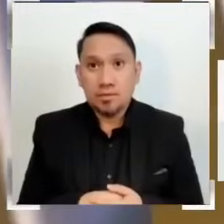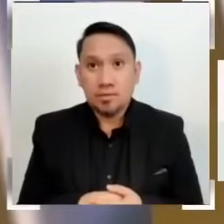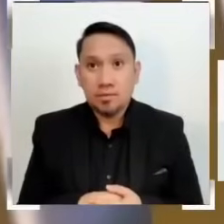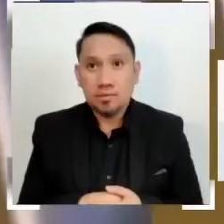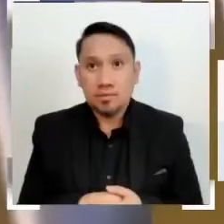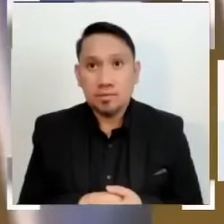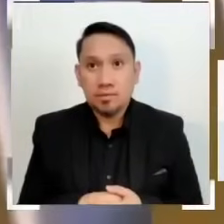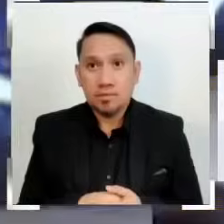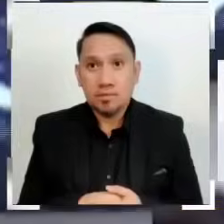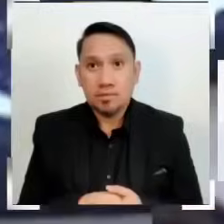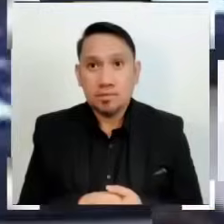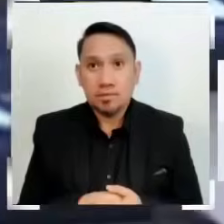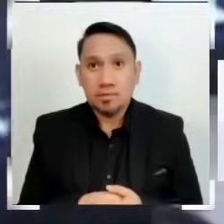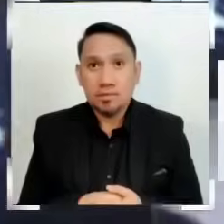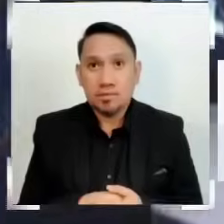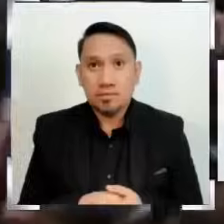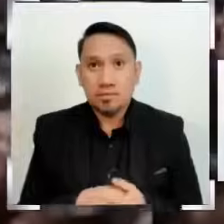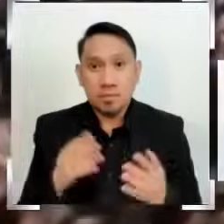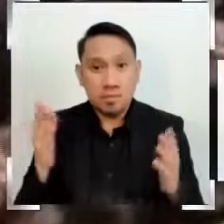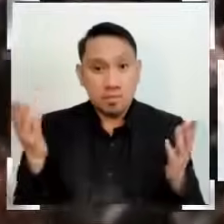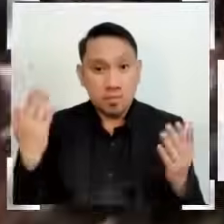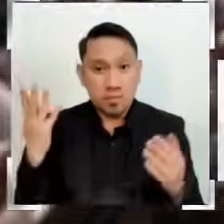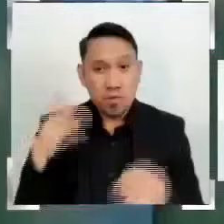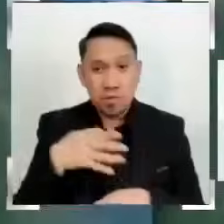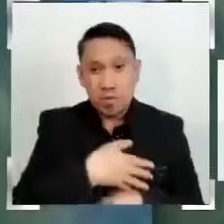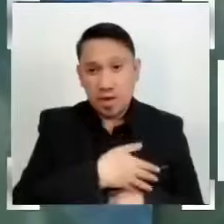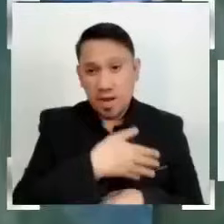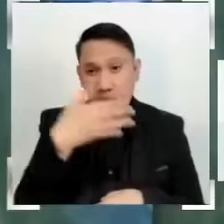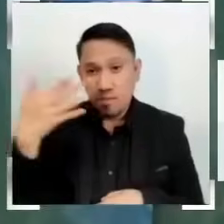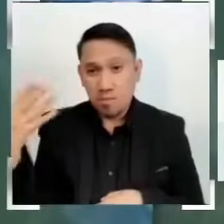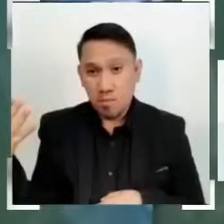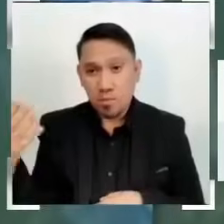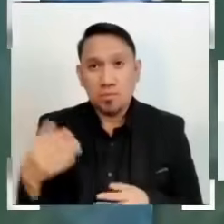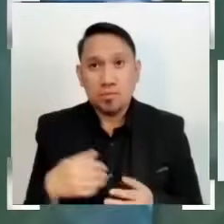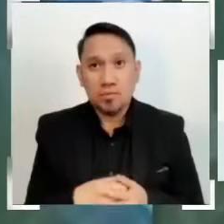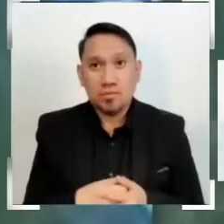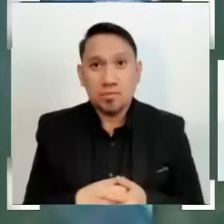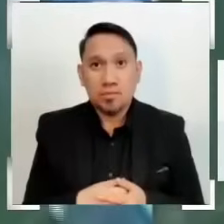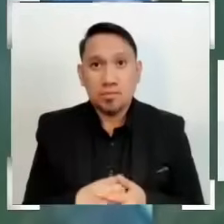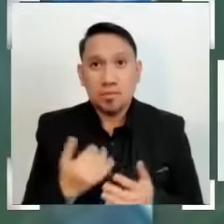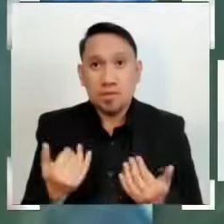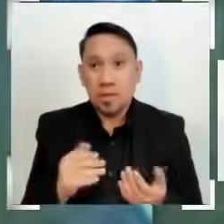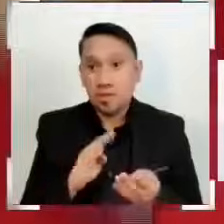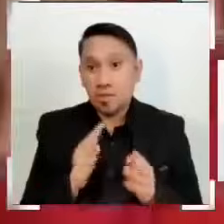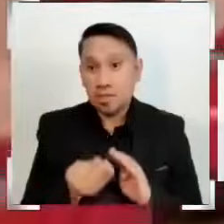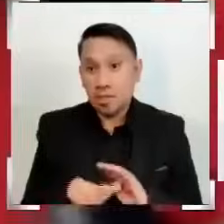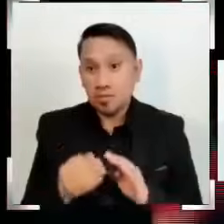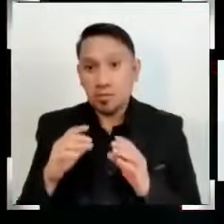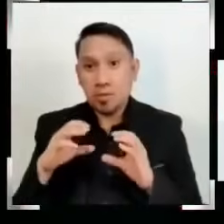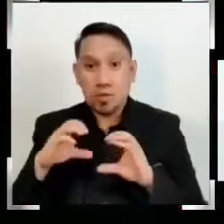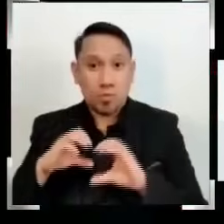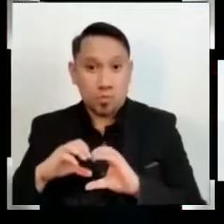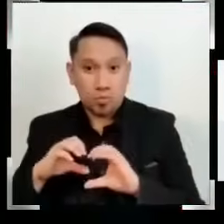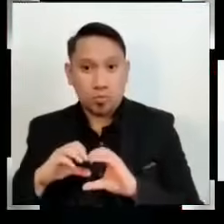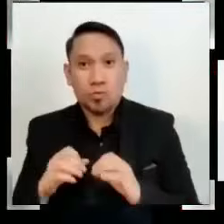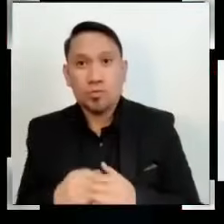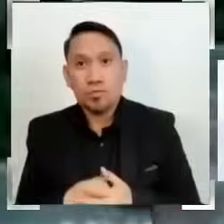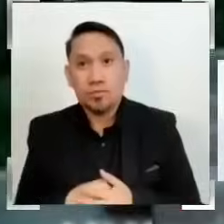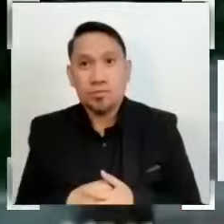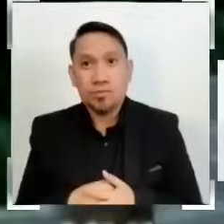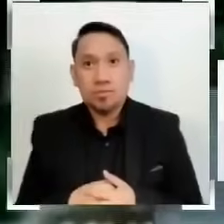at mula sa rainbow satellite, Kapuso, naging kapuso ng bawat Pilipino.